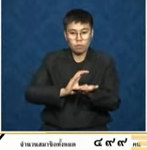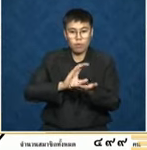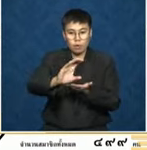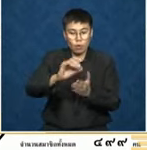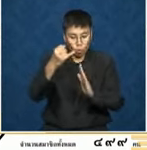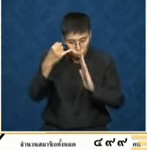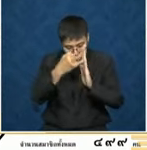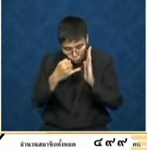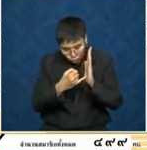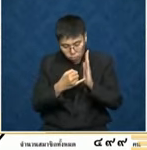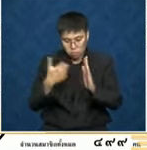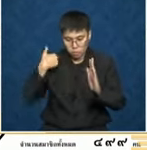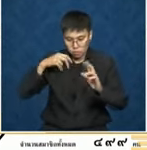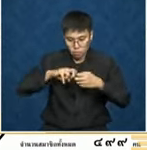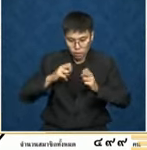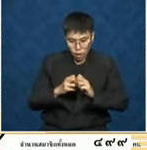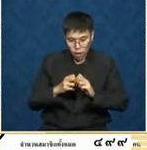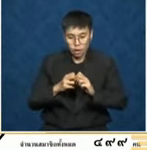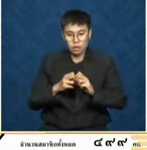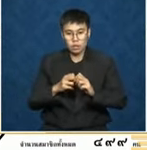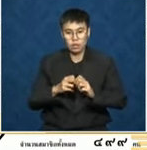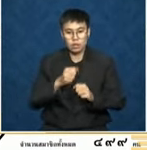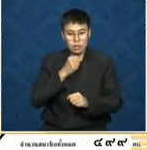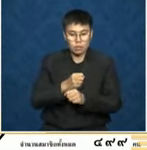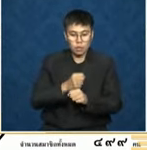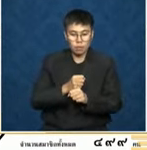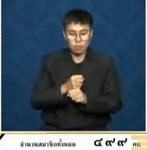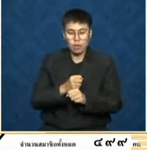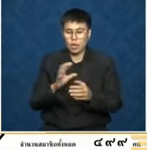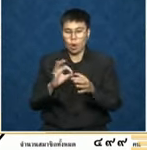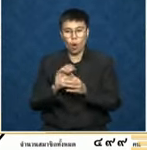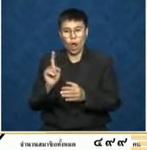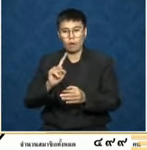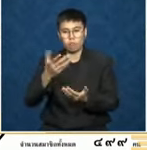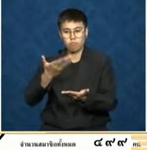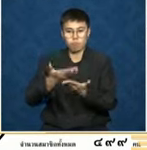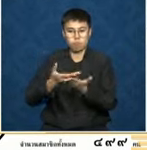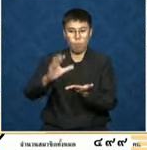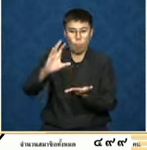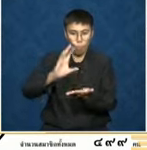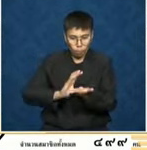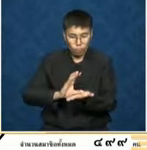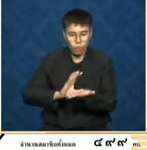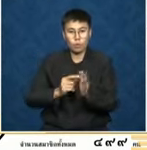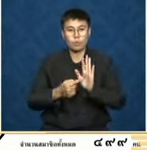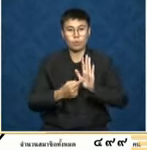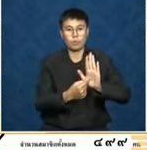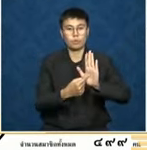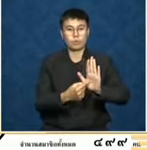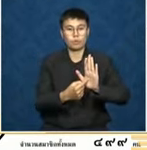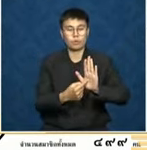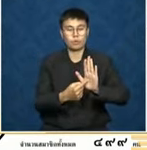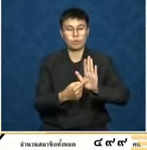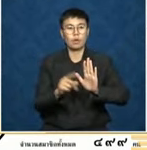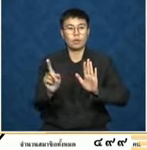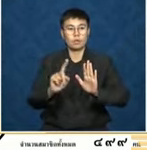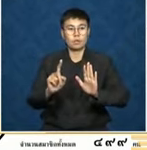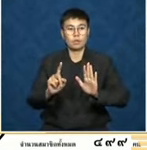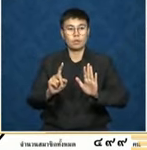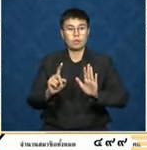าสู่ประสิทธิภาพการใช้งบประมาณครับท่านประธานครับผมยกตัวอย่างกรณีอย่างนี้ครับท่านประธ